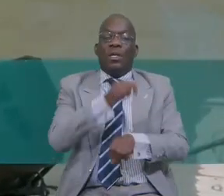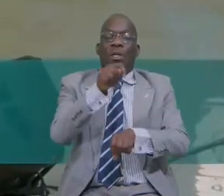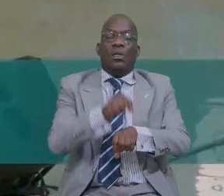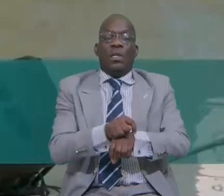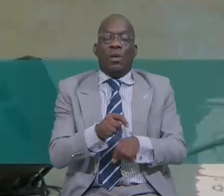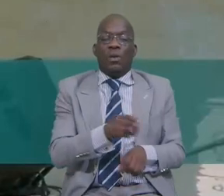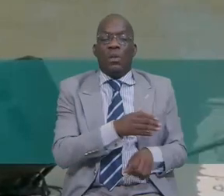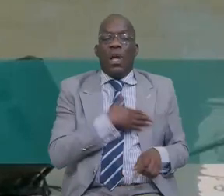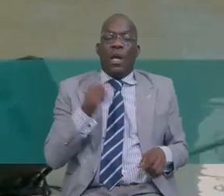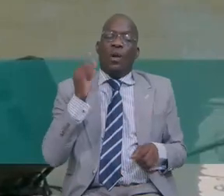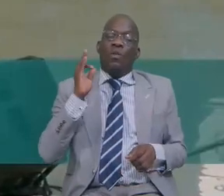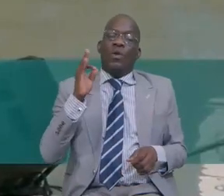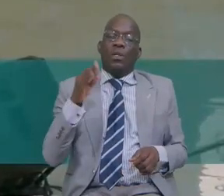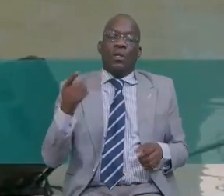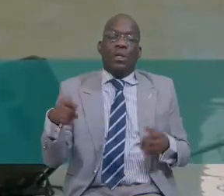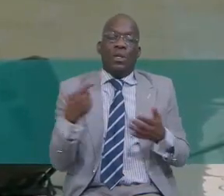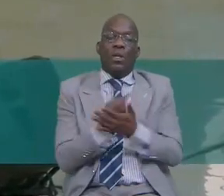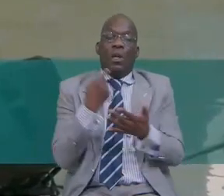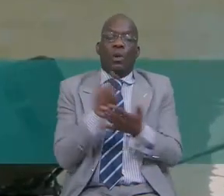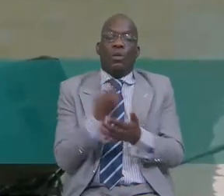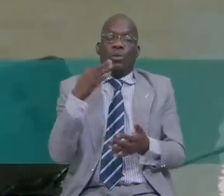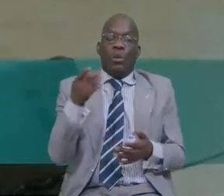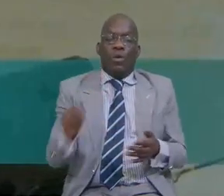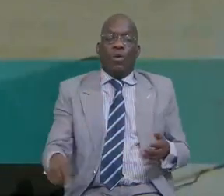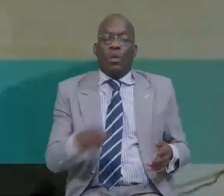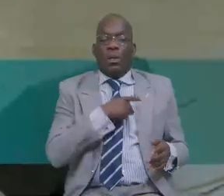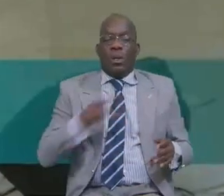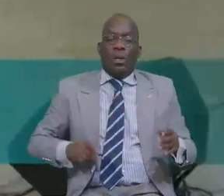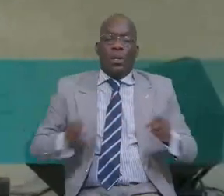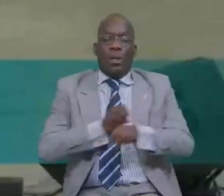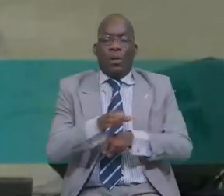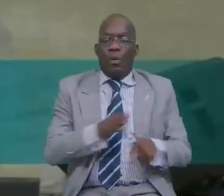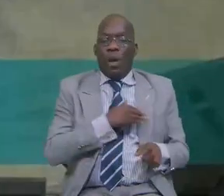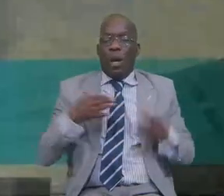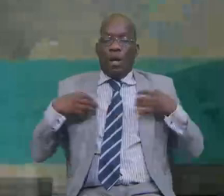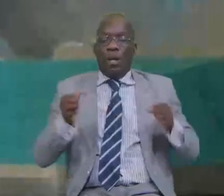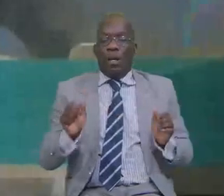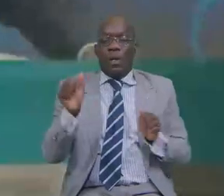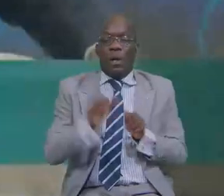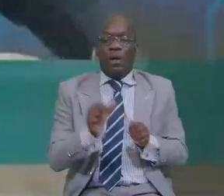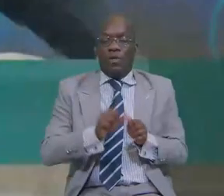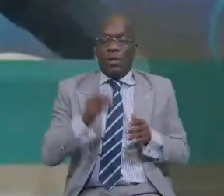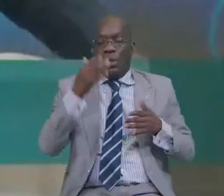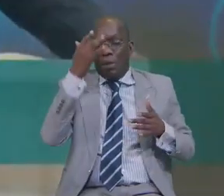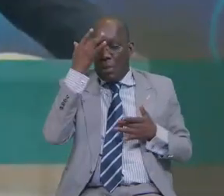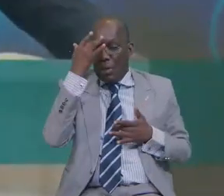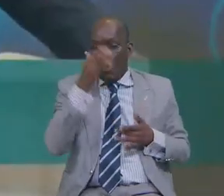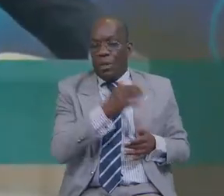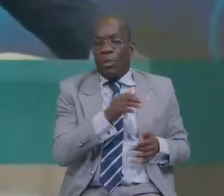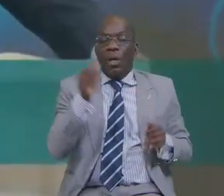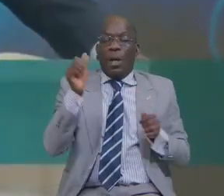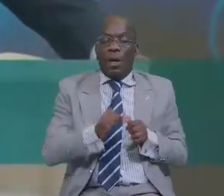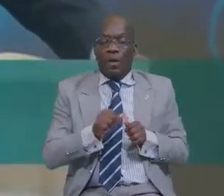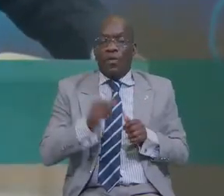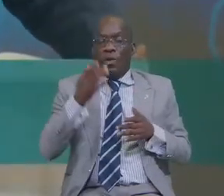synagogues, prêchant la bonne nouvelle du royaume et guérissant toute maladie et